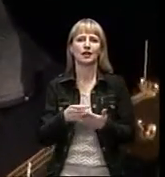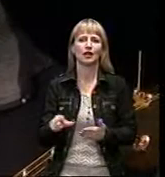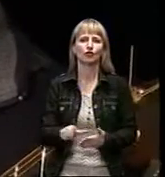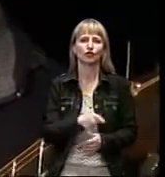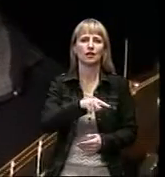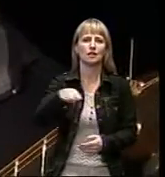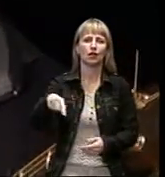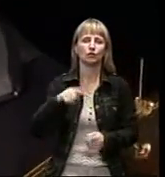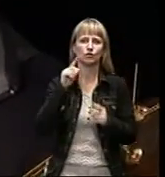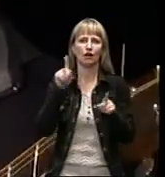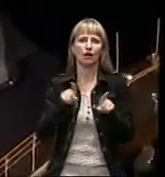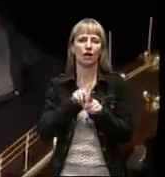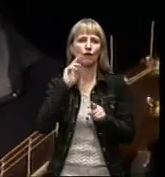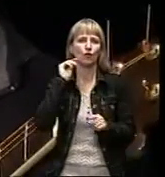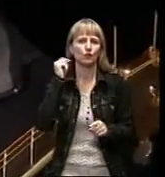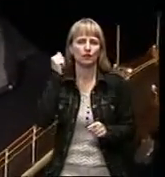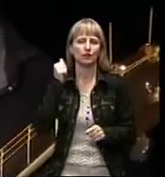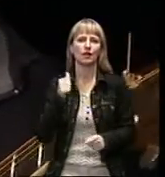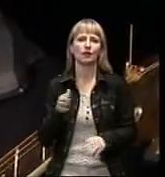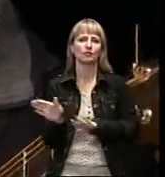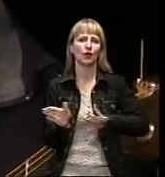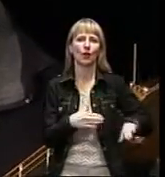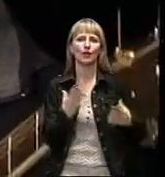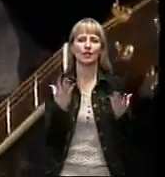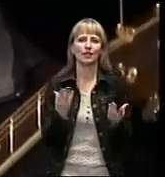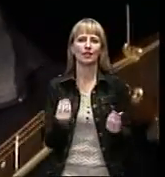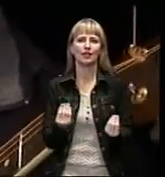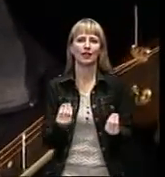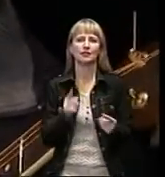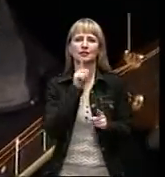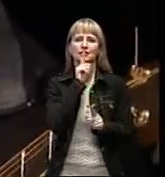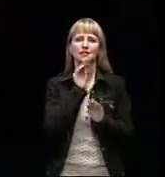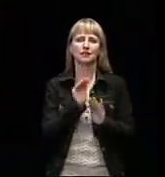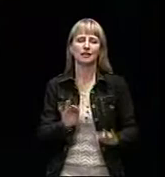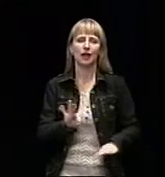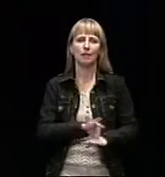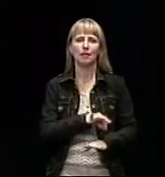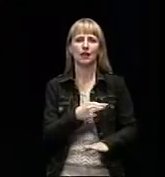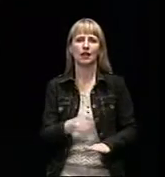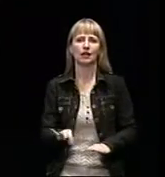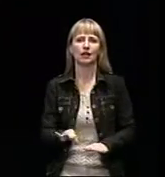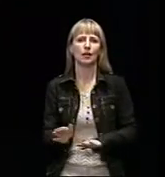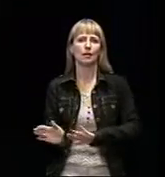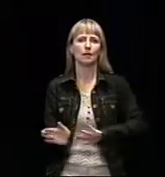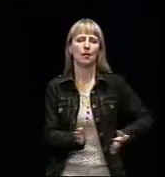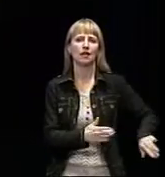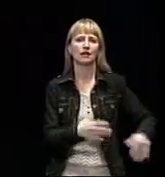мов вуса козачок, минає день, стихає біль,